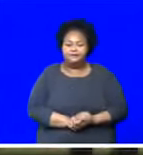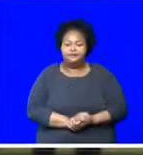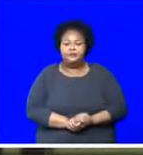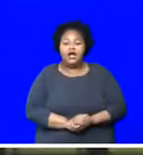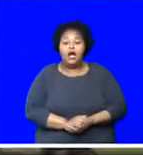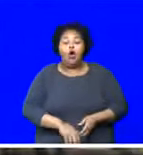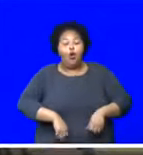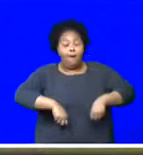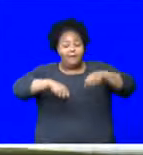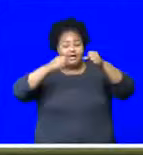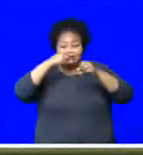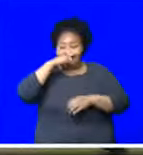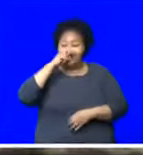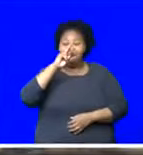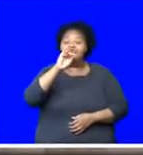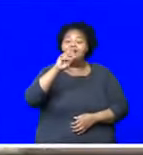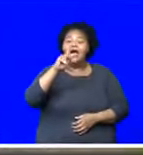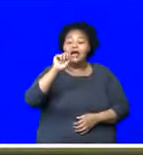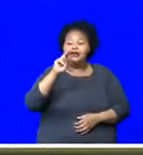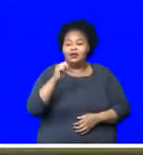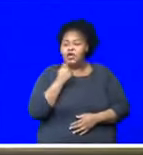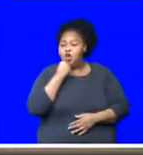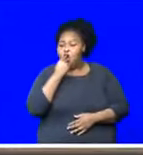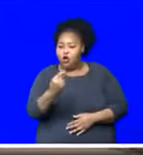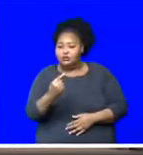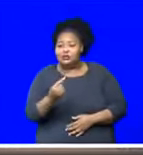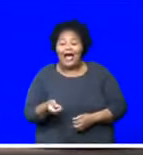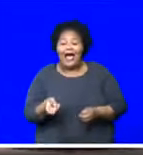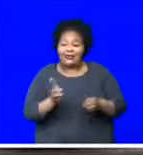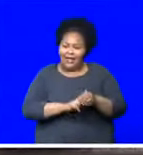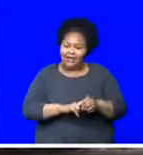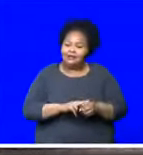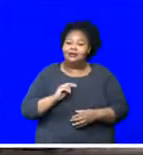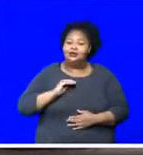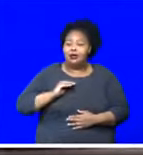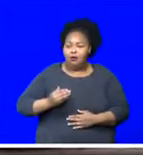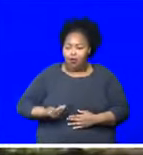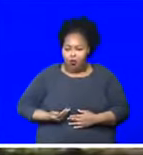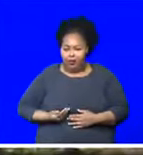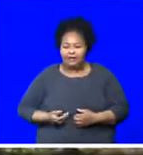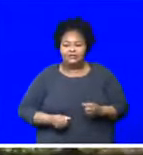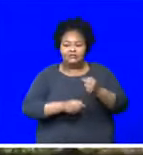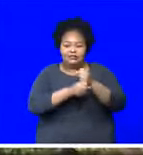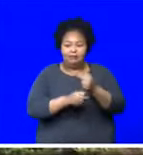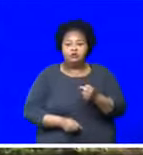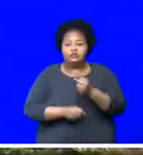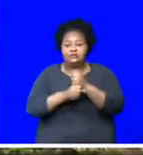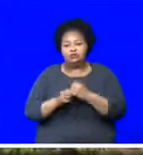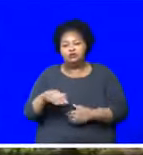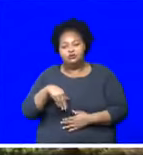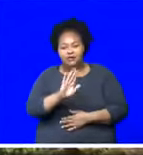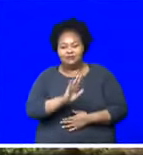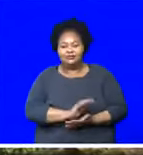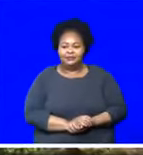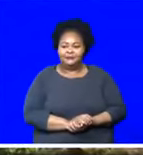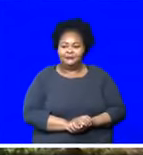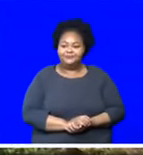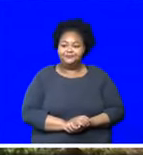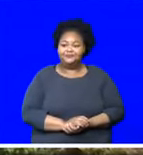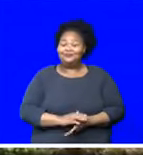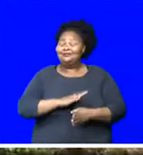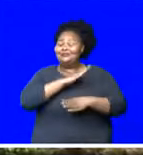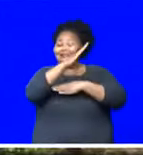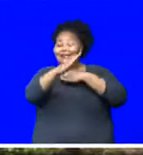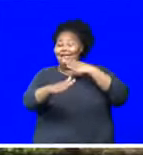ukuthi nasekusekeleni kubomake nakhona kwenyuke lizinga Tindzabeni tetimidlalo kubomake. Umlandvo uthi bekubobabe laba